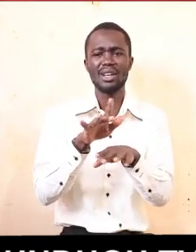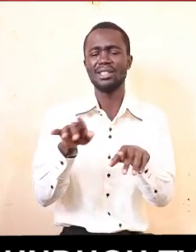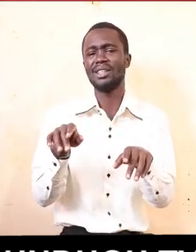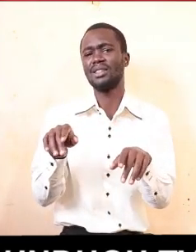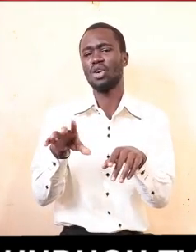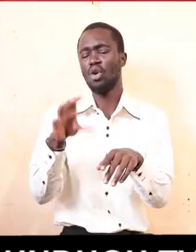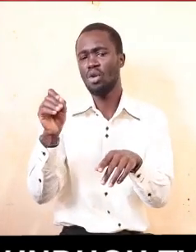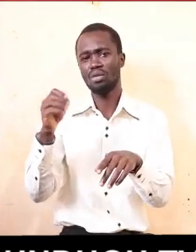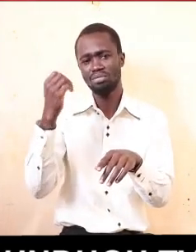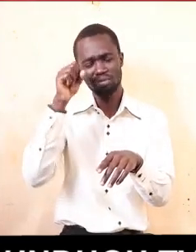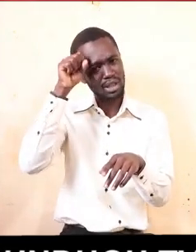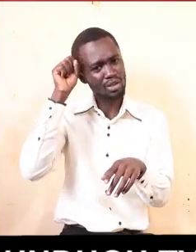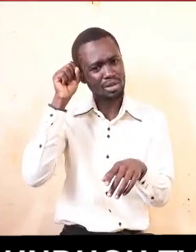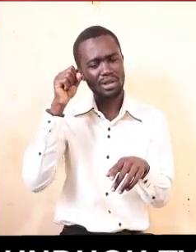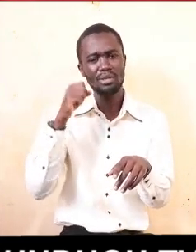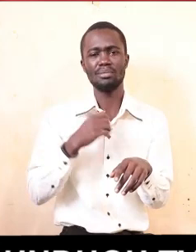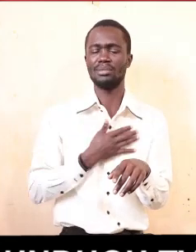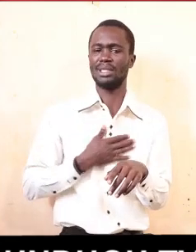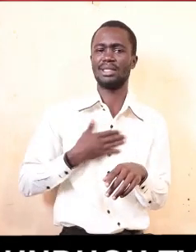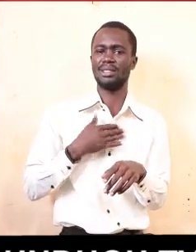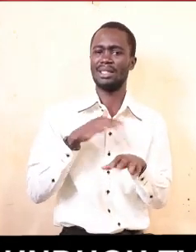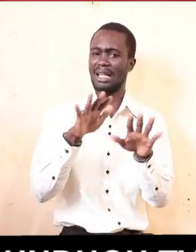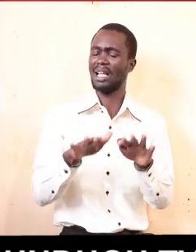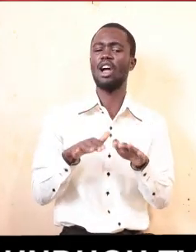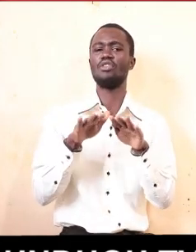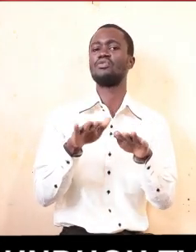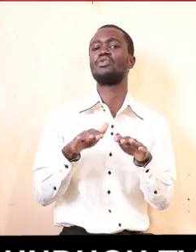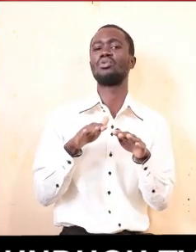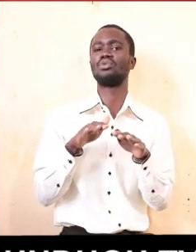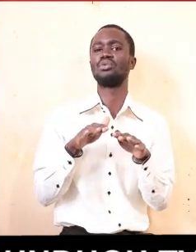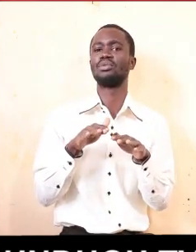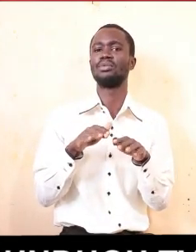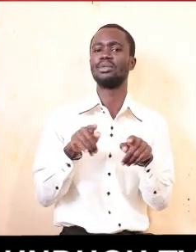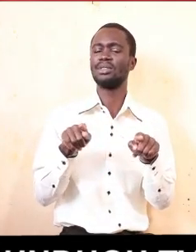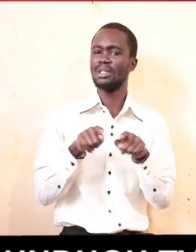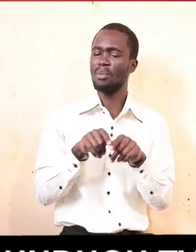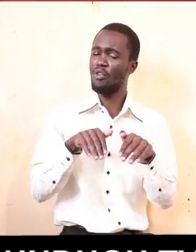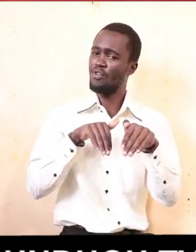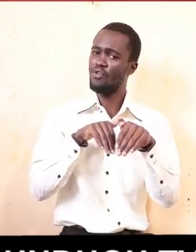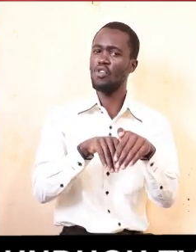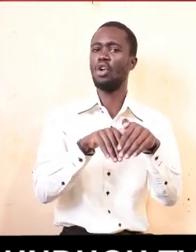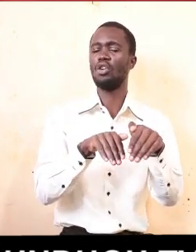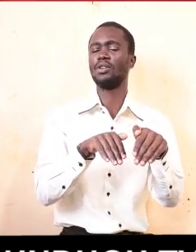Kinyozi, tujihadhari sana. Na tuendelee kusingatia